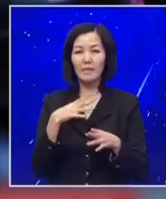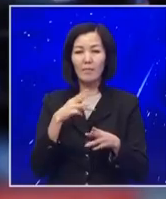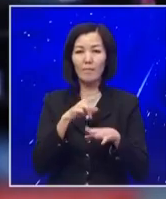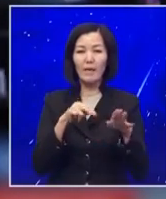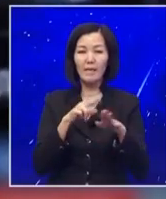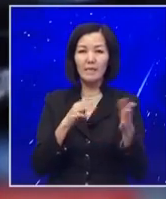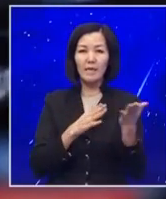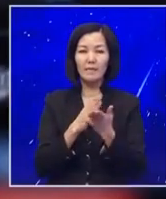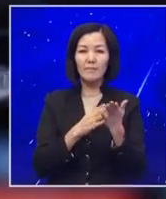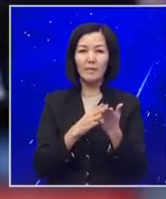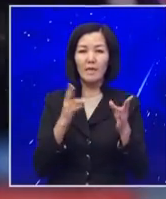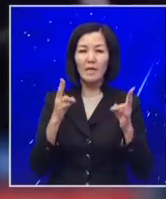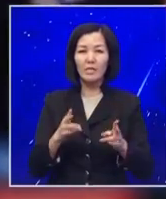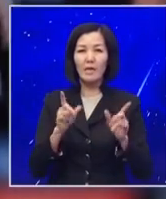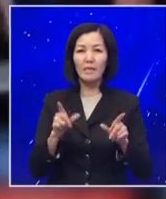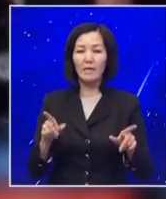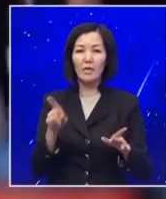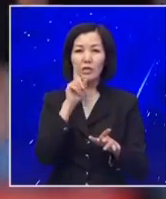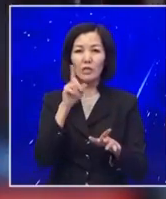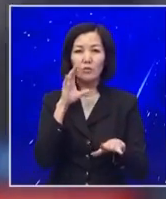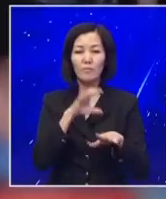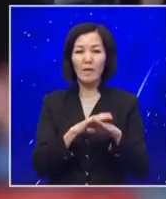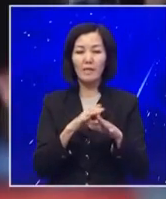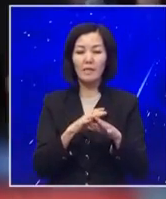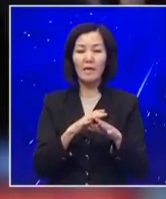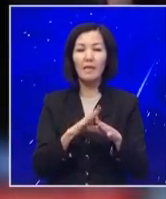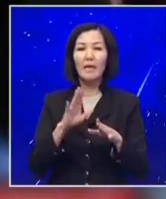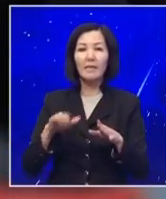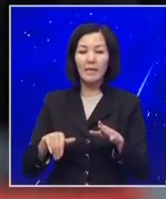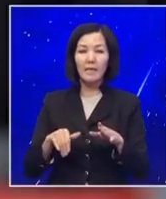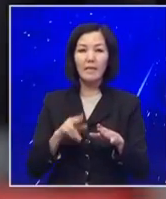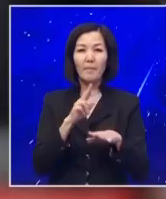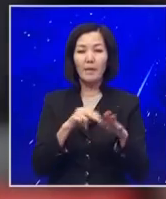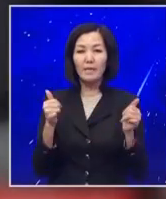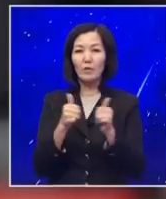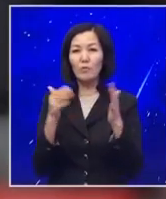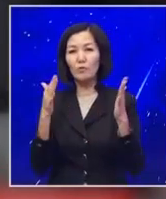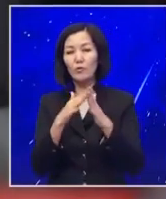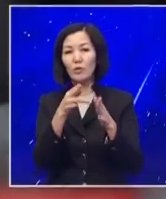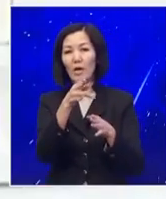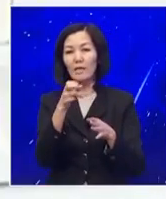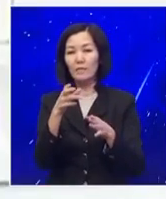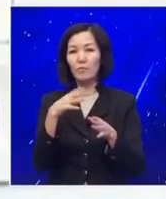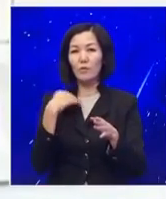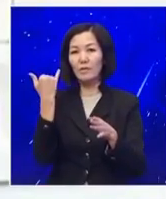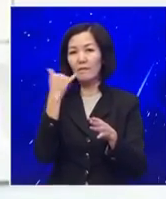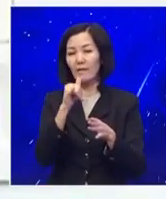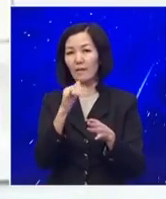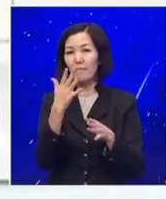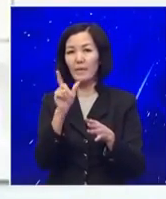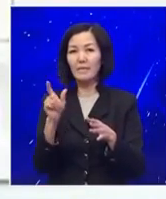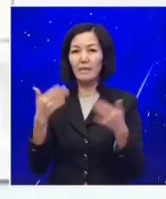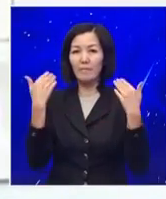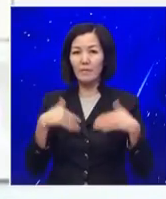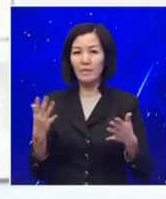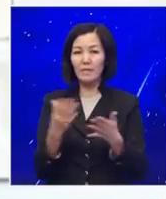полиция қызметкерлері жарақат алған жасөспірімді анықтаған. Көп ұзамай полицияға көрші үйде атыс болғаны хабарланып, ол жерден 5 адамның